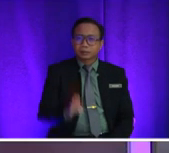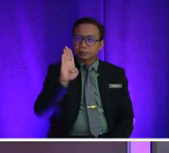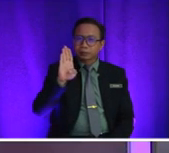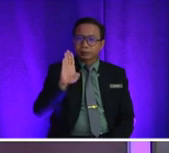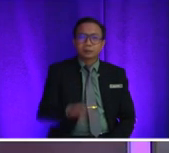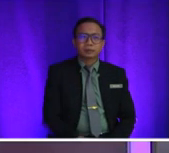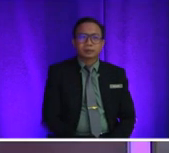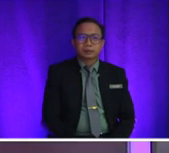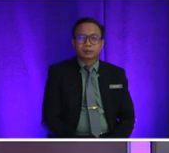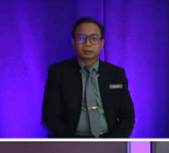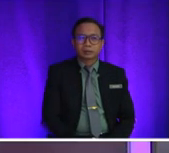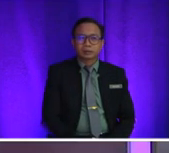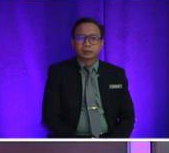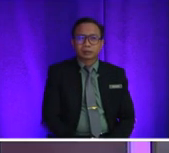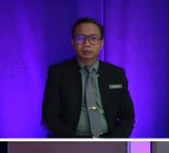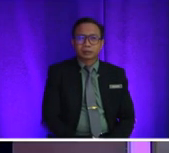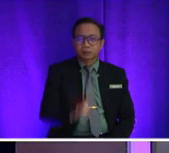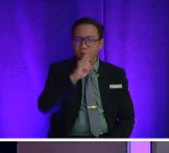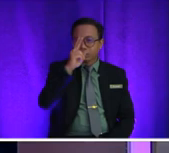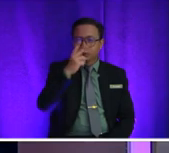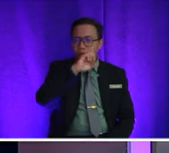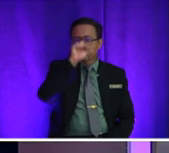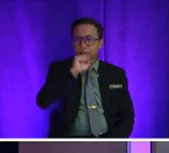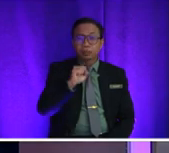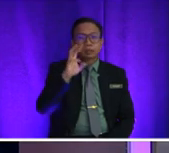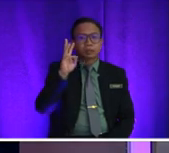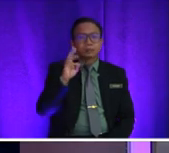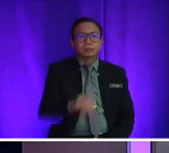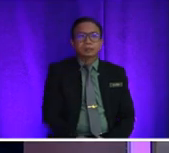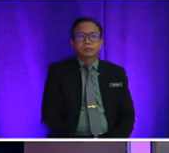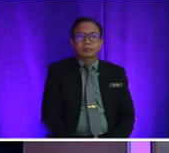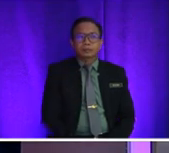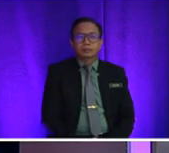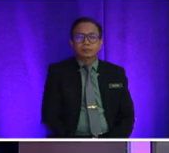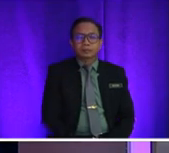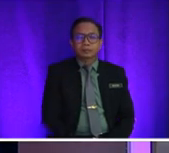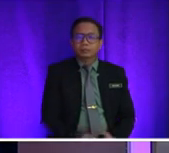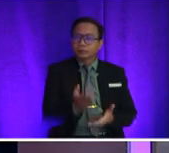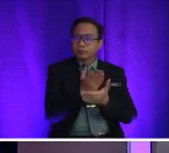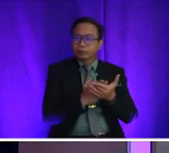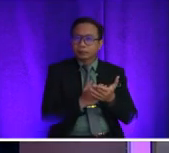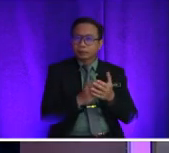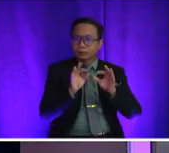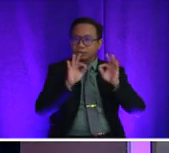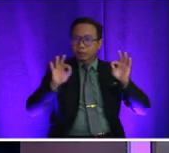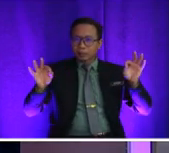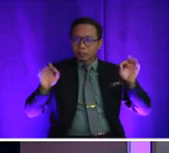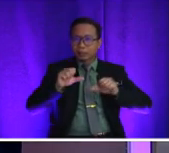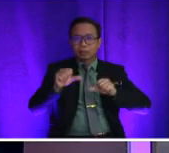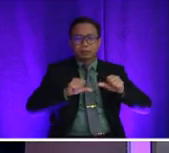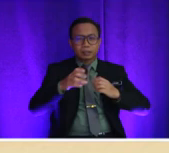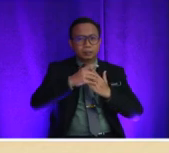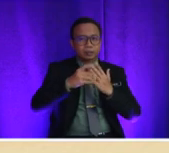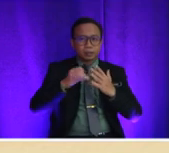baik kita tengok seolah yang seterusnya soalnya 6 Soalnya ini adalah sebagai Pernyataan di bawah menunjukkan activity pemilihan